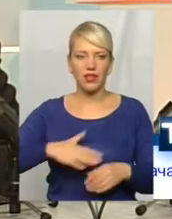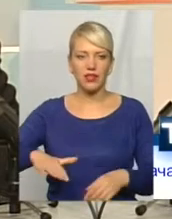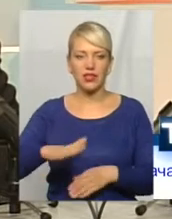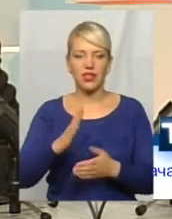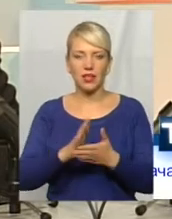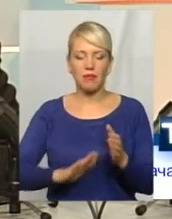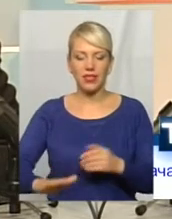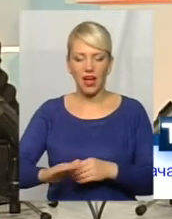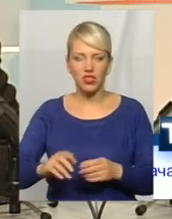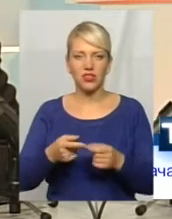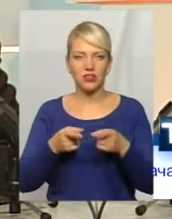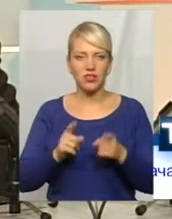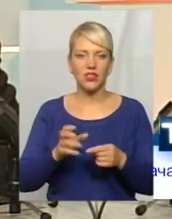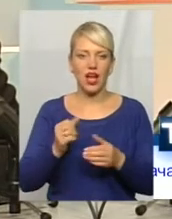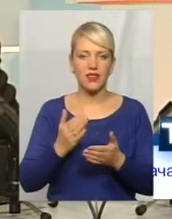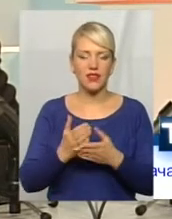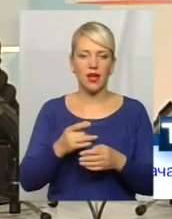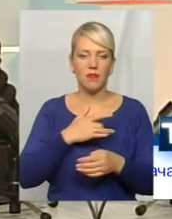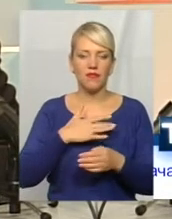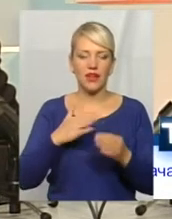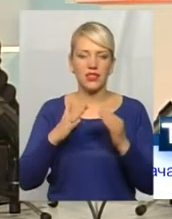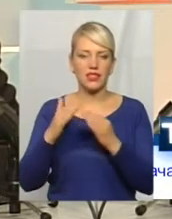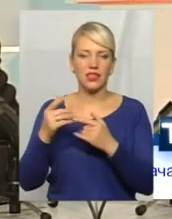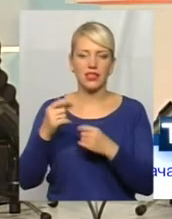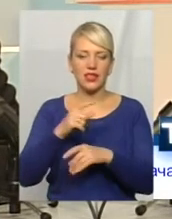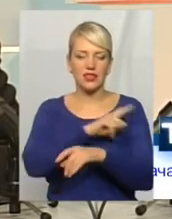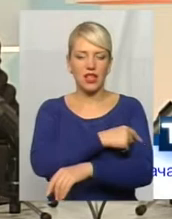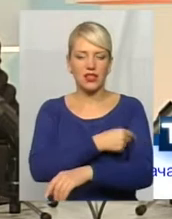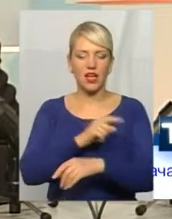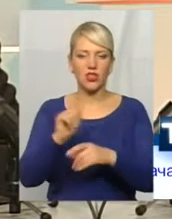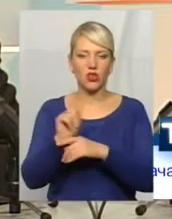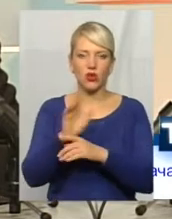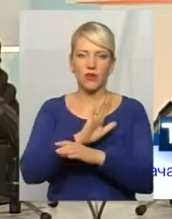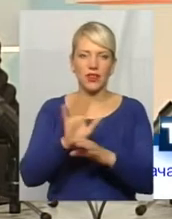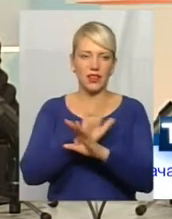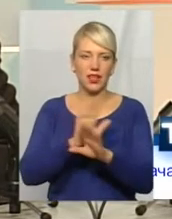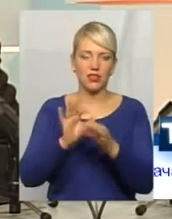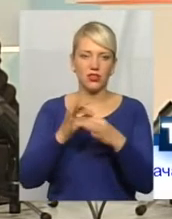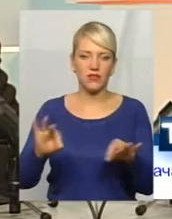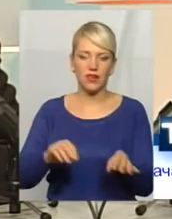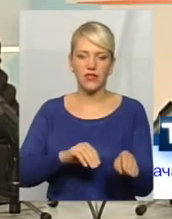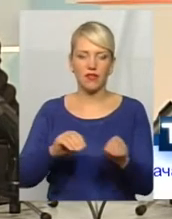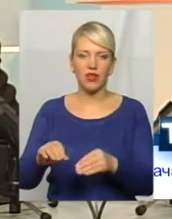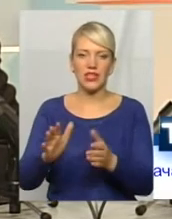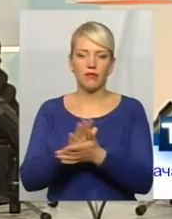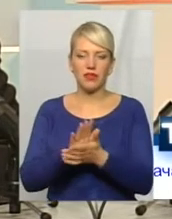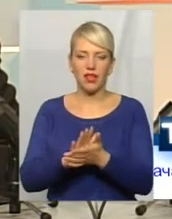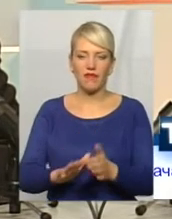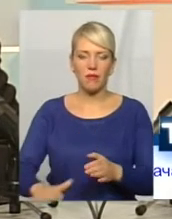майданчики. А є дійсно приватні сектори, де санітарні норми не дозволяють встановлювати сміттєві майданчики. І там